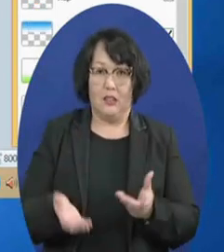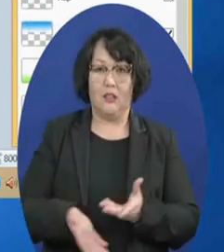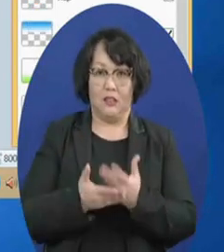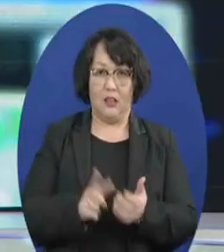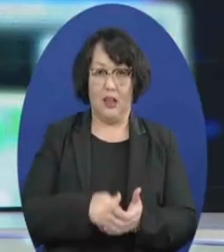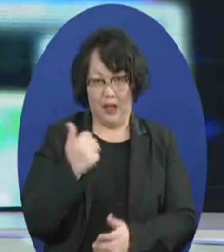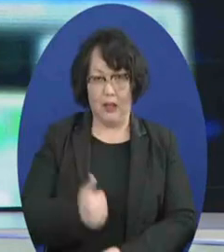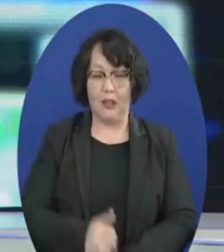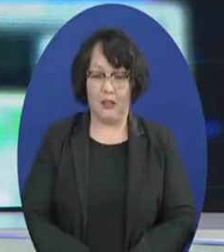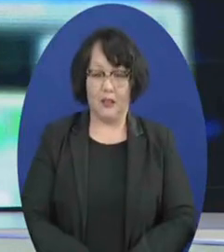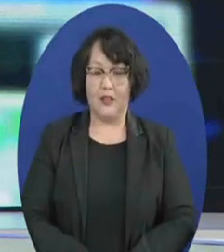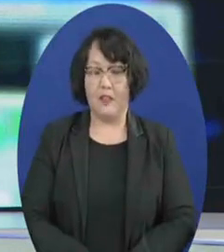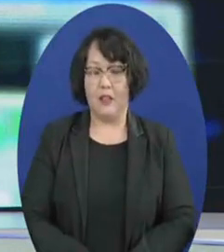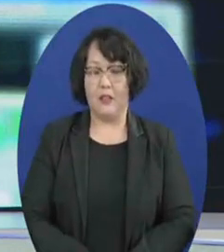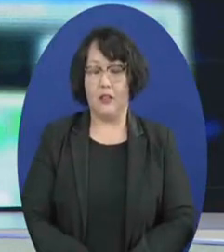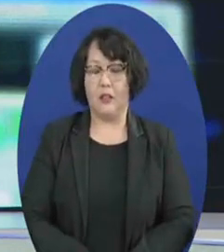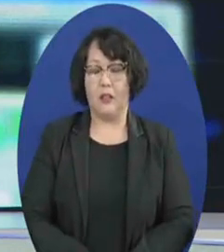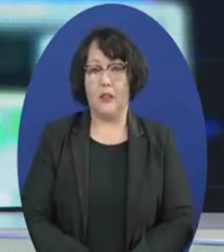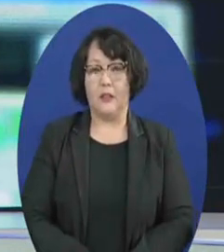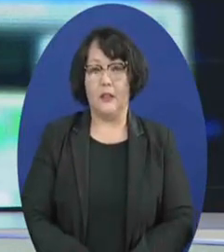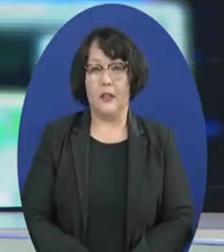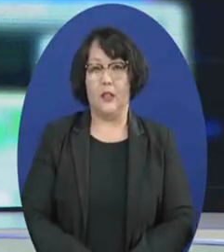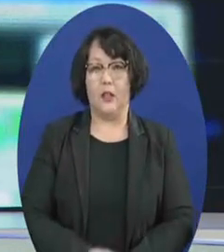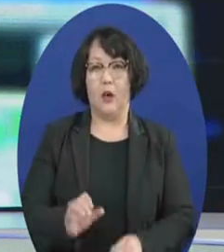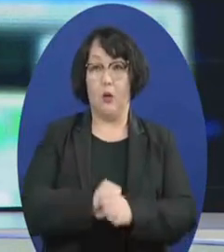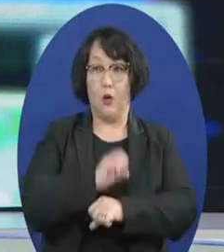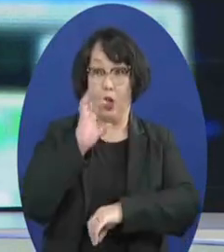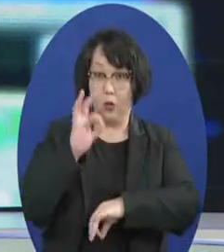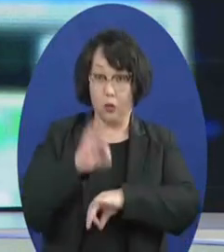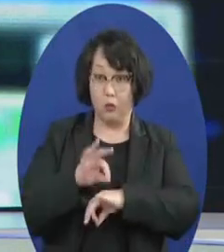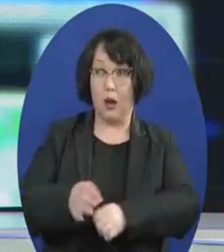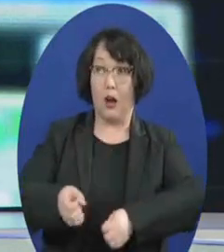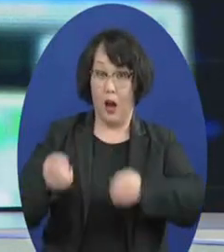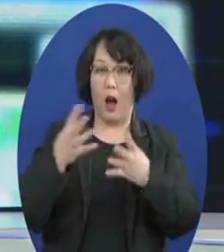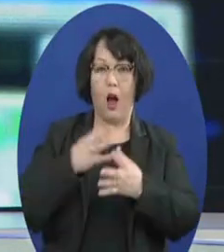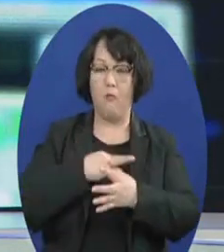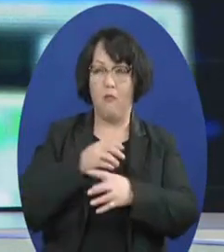Цар тахлыг боломж болгон ашиглаж гадаадын ихтэй сургуулиудад